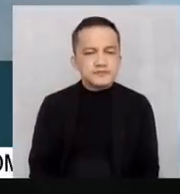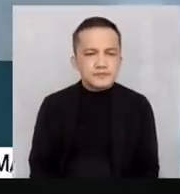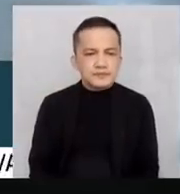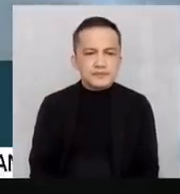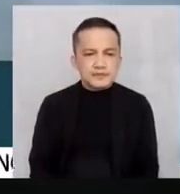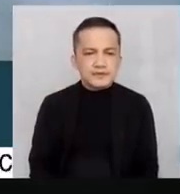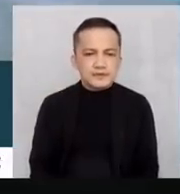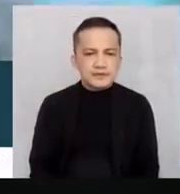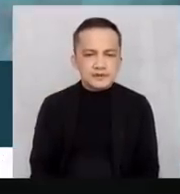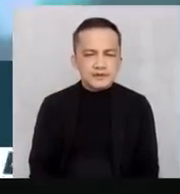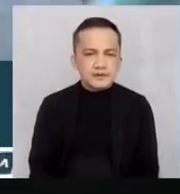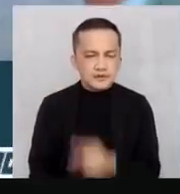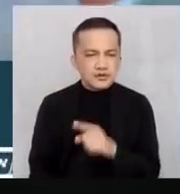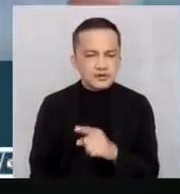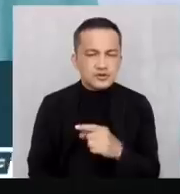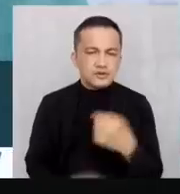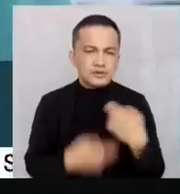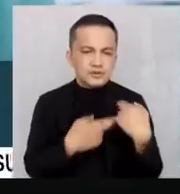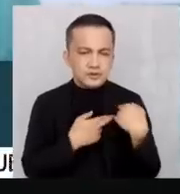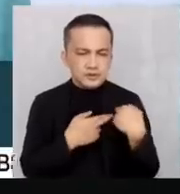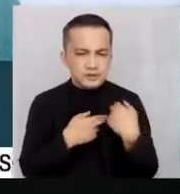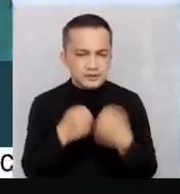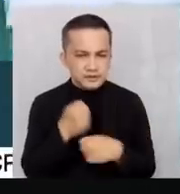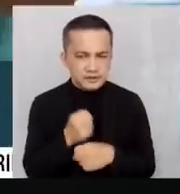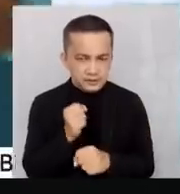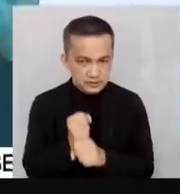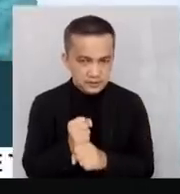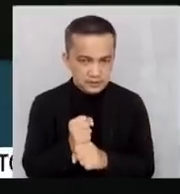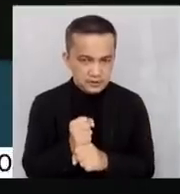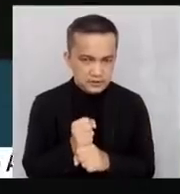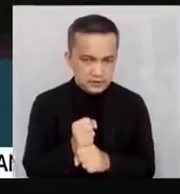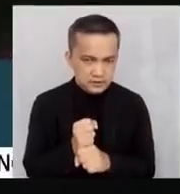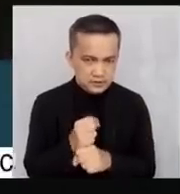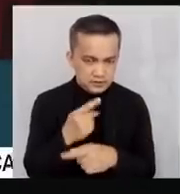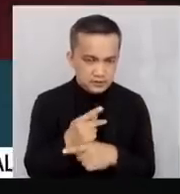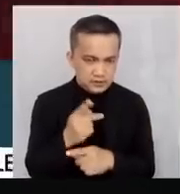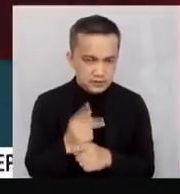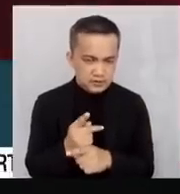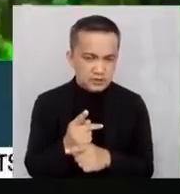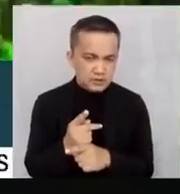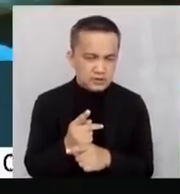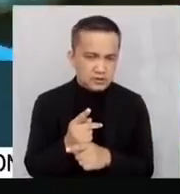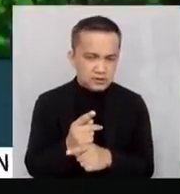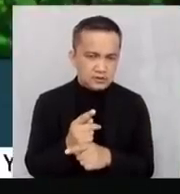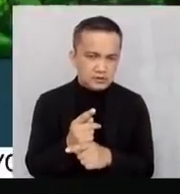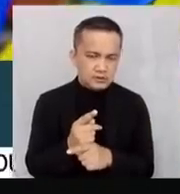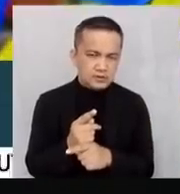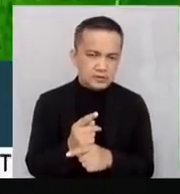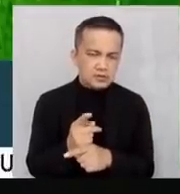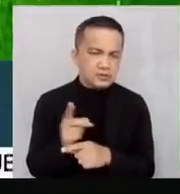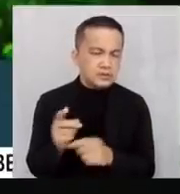naman yung responsible for creative production ano doon sa office of the